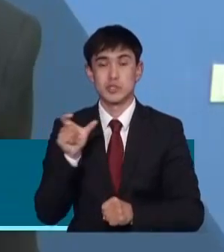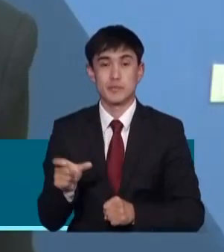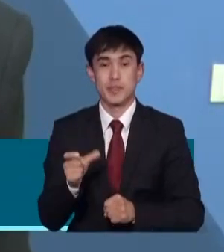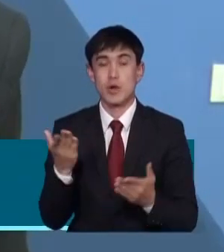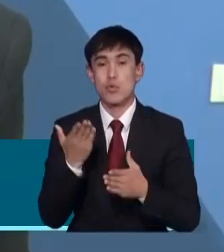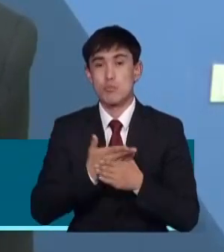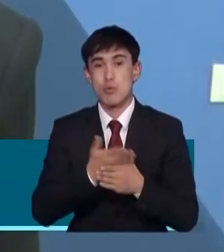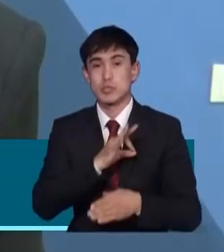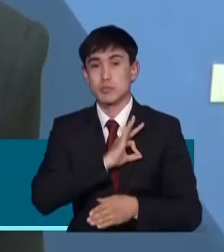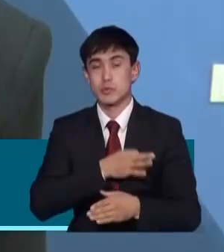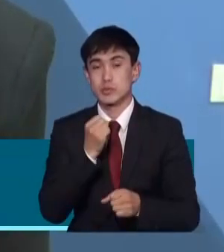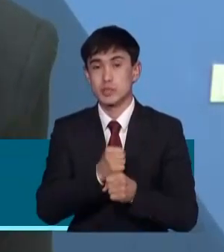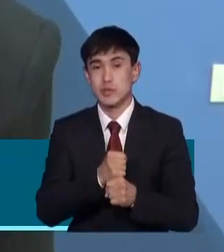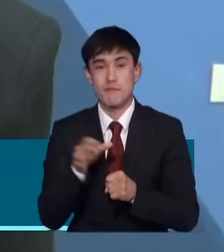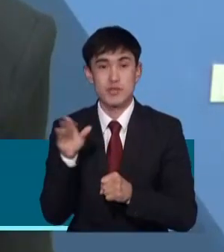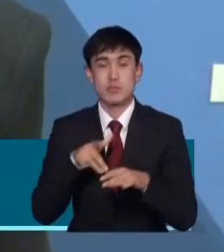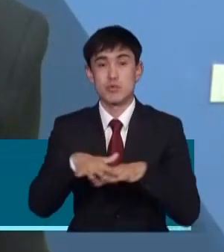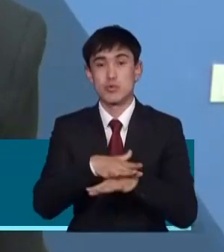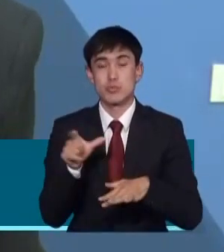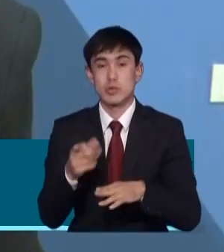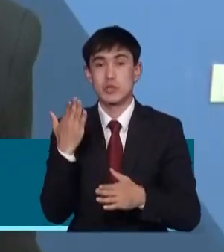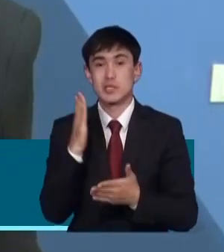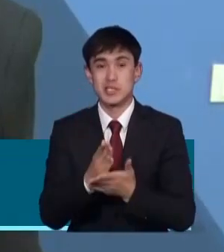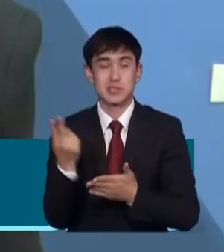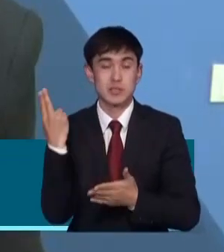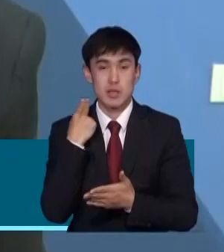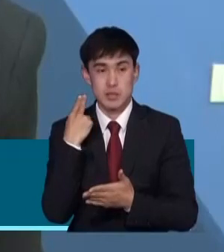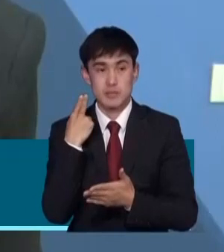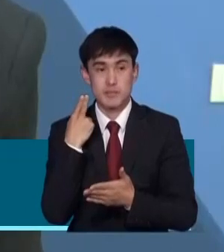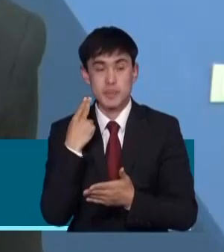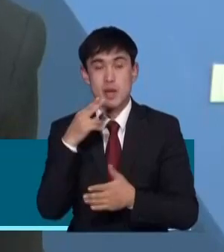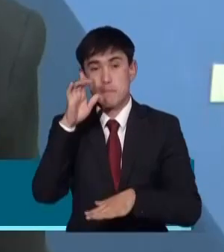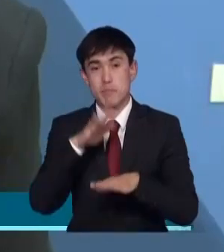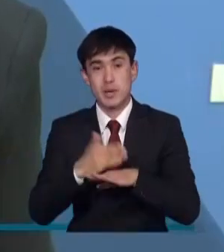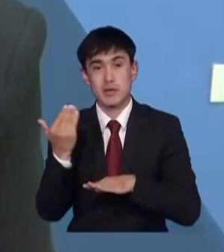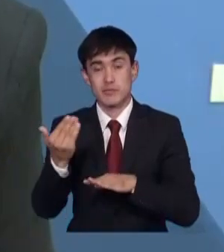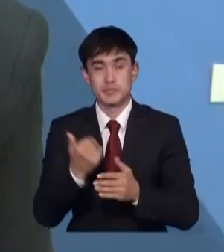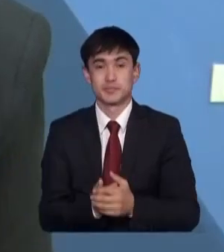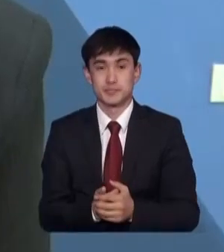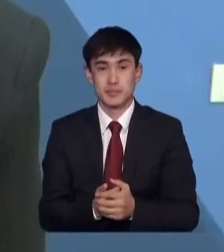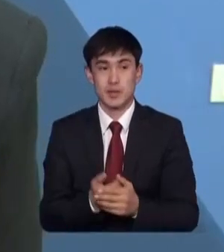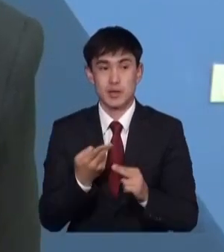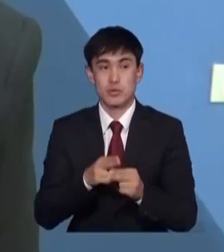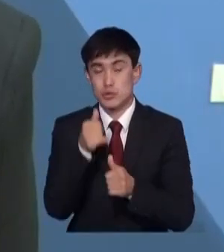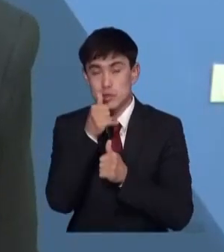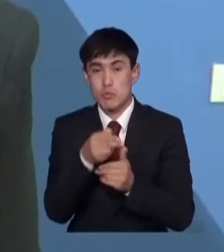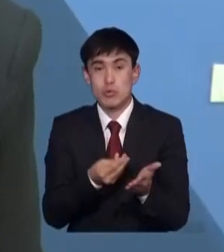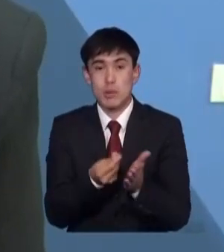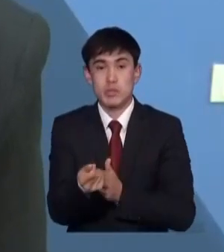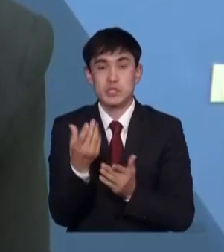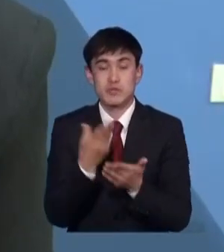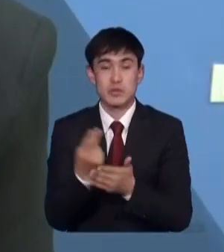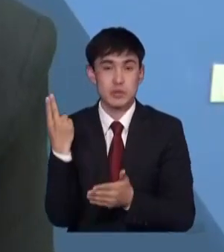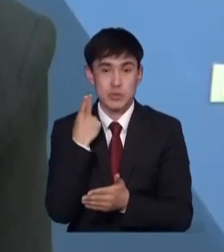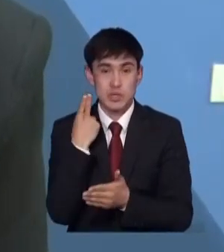кую помощь оказывают юристы всем людям у которых есть долги перед банками которые не могут оплатить свои